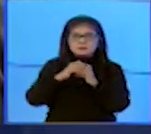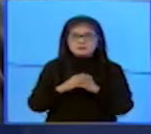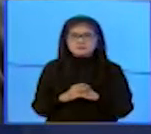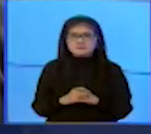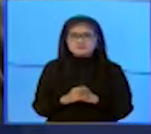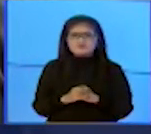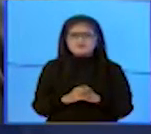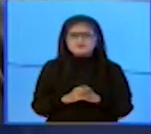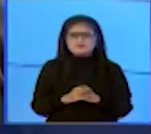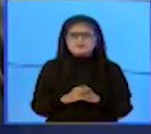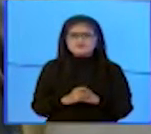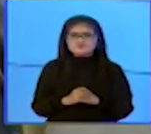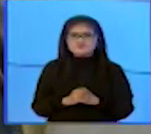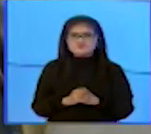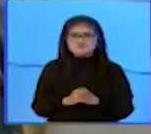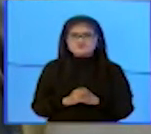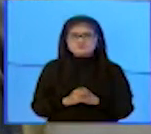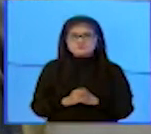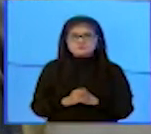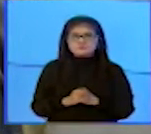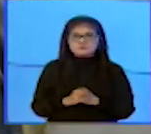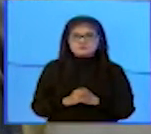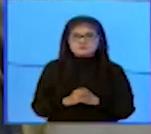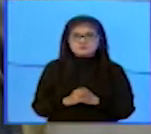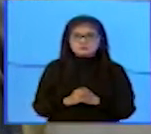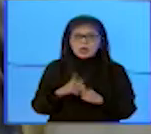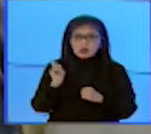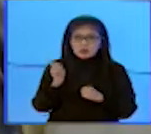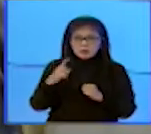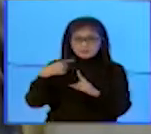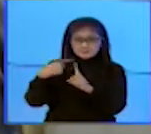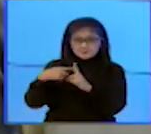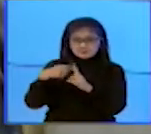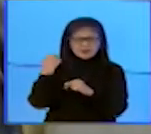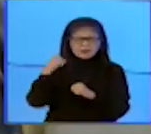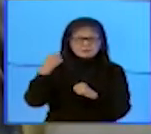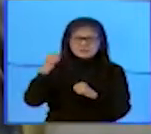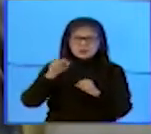2-dec Hai kalau tidak bisa plus jangan sampai di atas lima minusnya